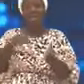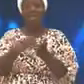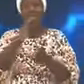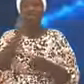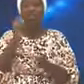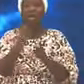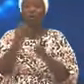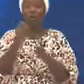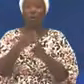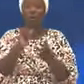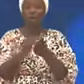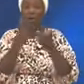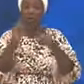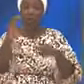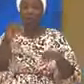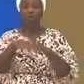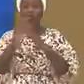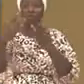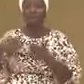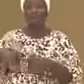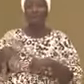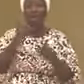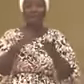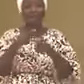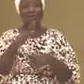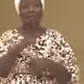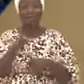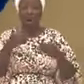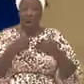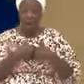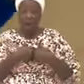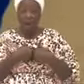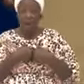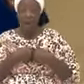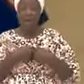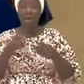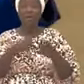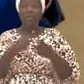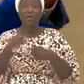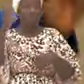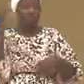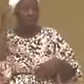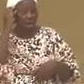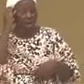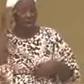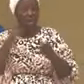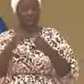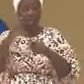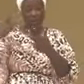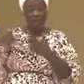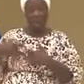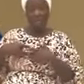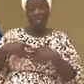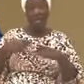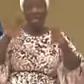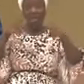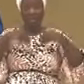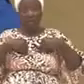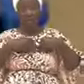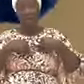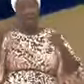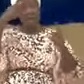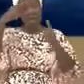parole qui vient dans ton coeur étant que une fois qu'autant que est d'accord je te guérit les